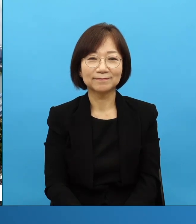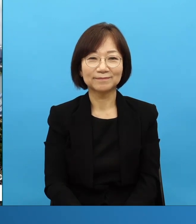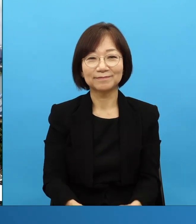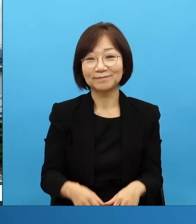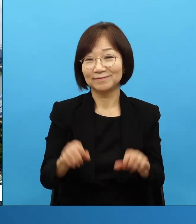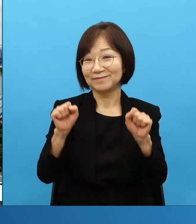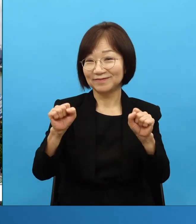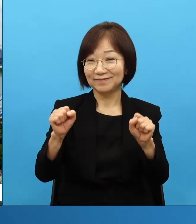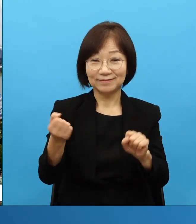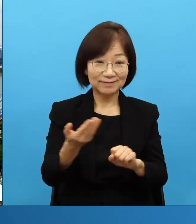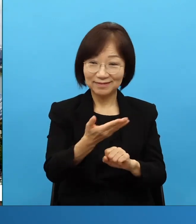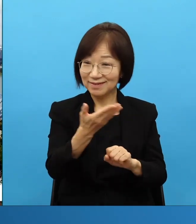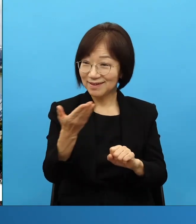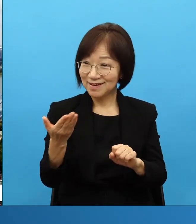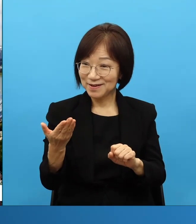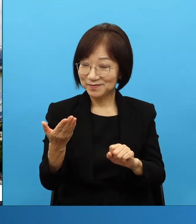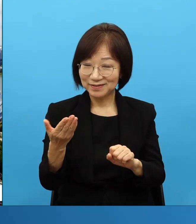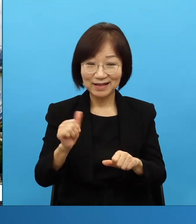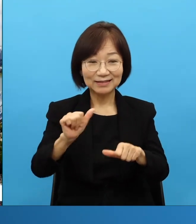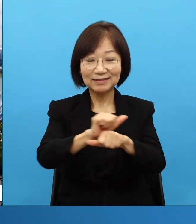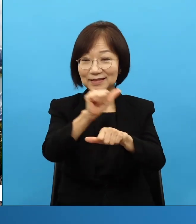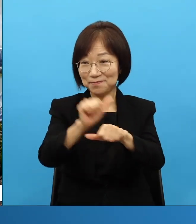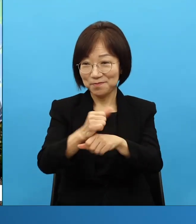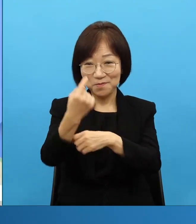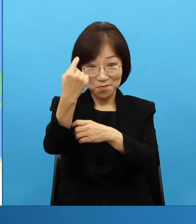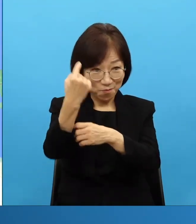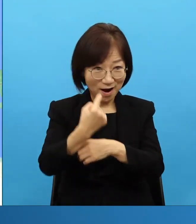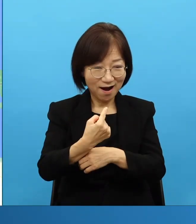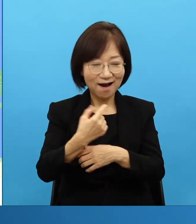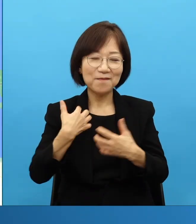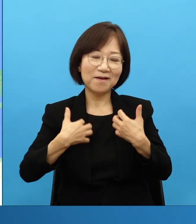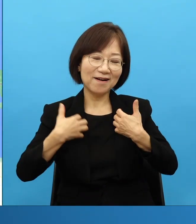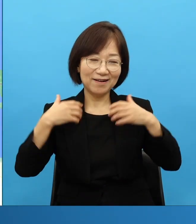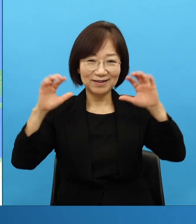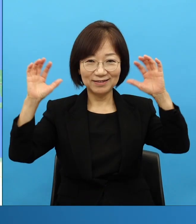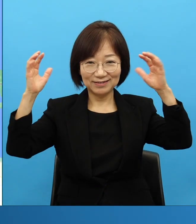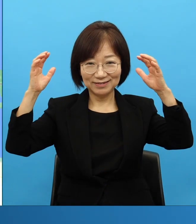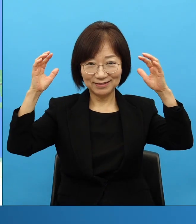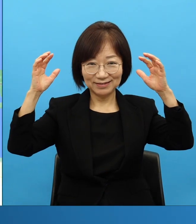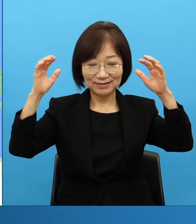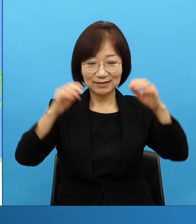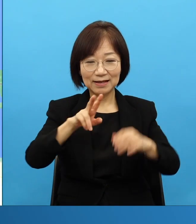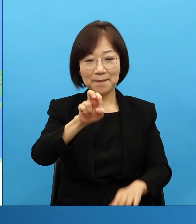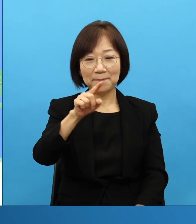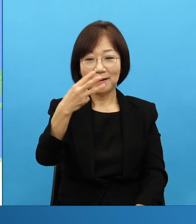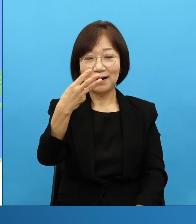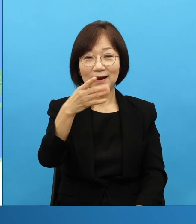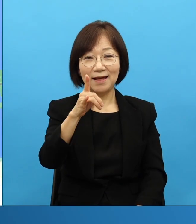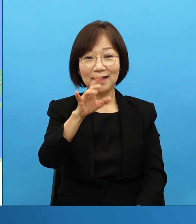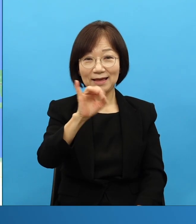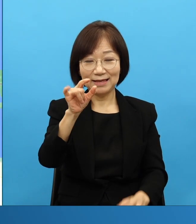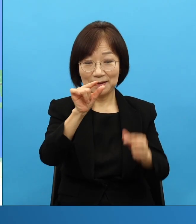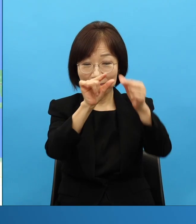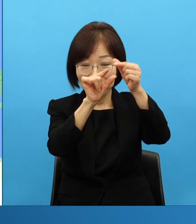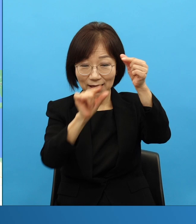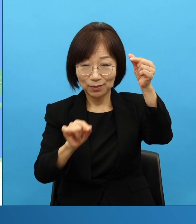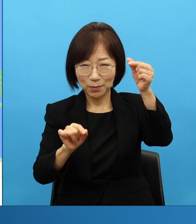안녕 얘들아, 싱가포르에 온 것을 환영해. 싱가포르는 말레이 반도 끝에 있는 작은